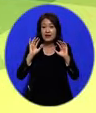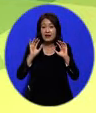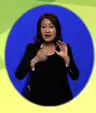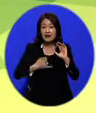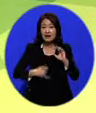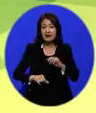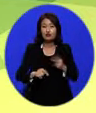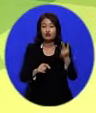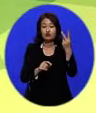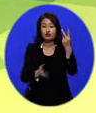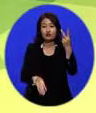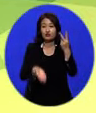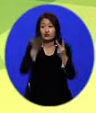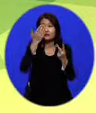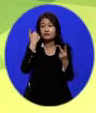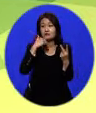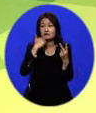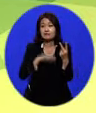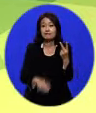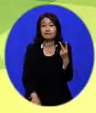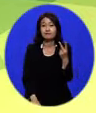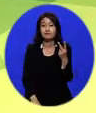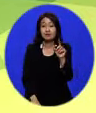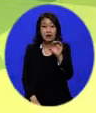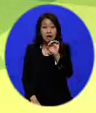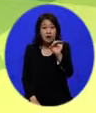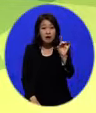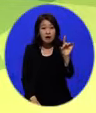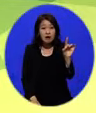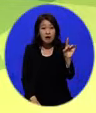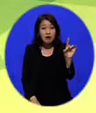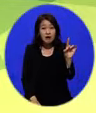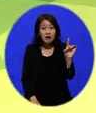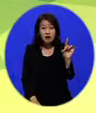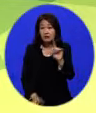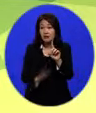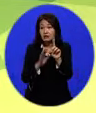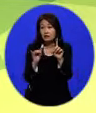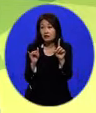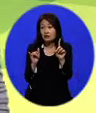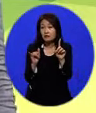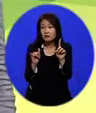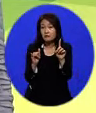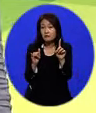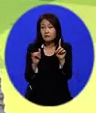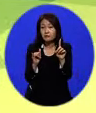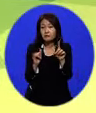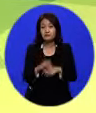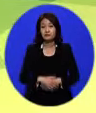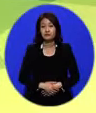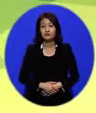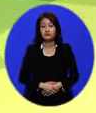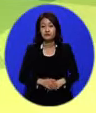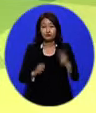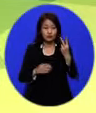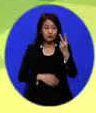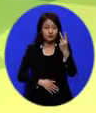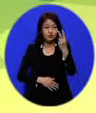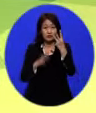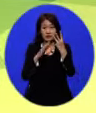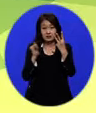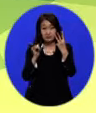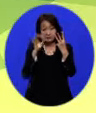분. 둘 이상. 여긴 다 하나예요. 한 명인가요? 자, 둘이든